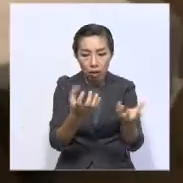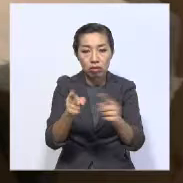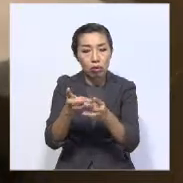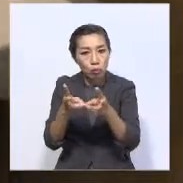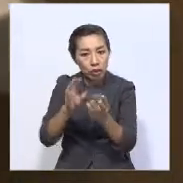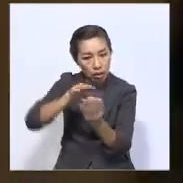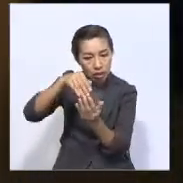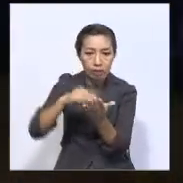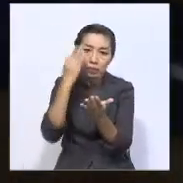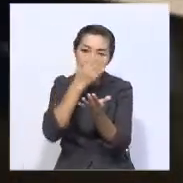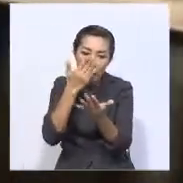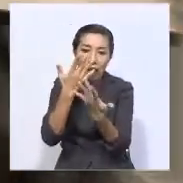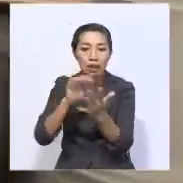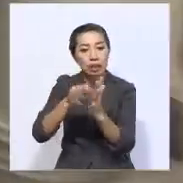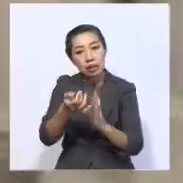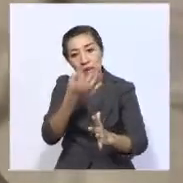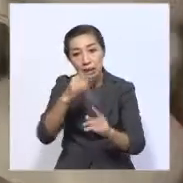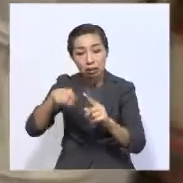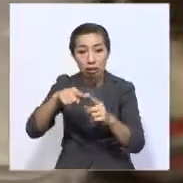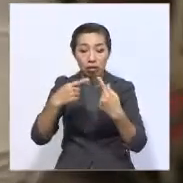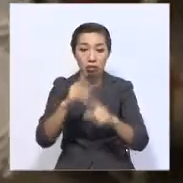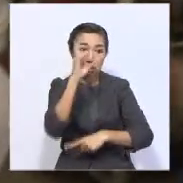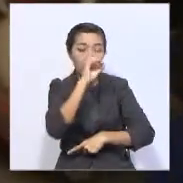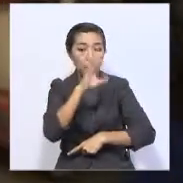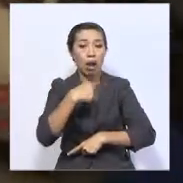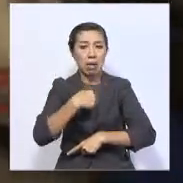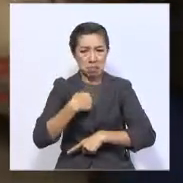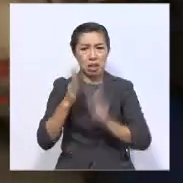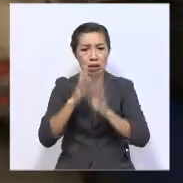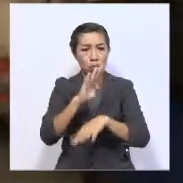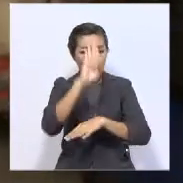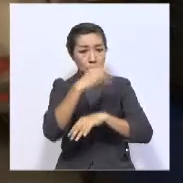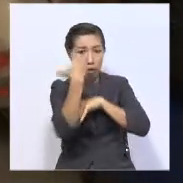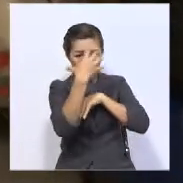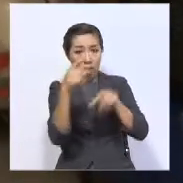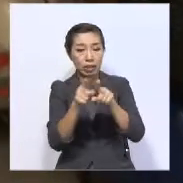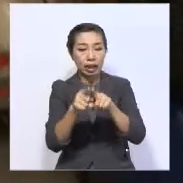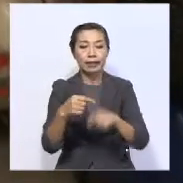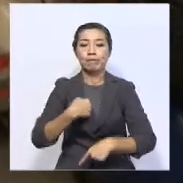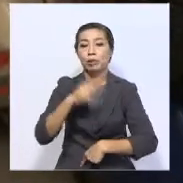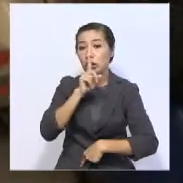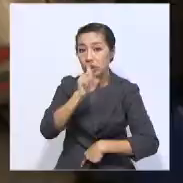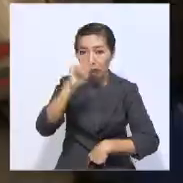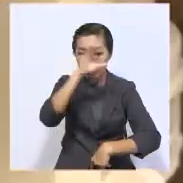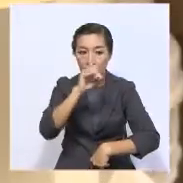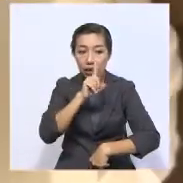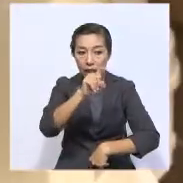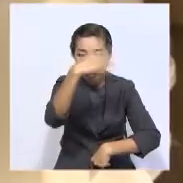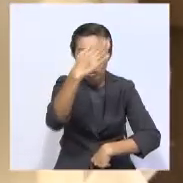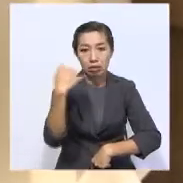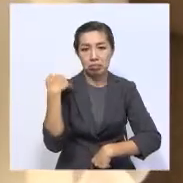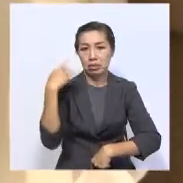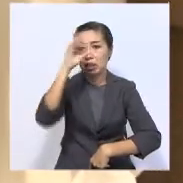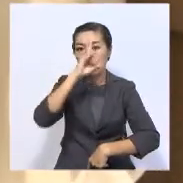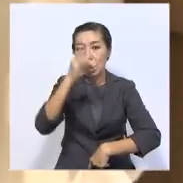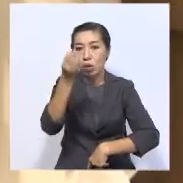ช้ส่วนกรณีที่ดาราอ้างค่ะว่าตนเองเป็นผู้เสียหายด้วยนั้นก็จะต้องสอบปากคำก่อนนะคะเบื้องต้นทราบว่าดาร